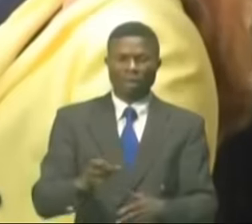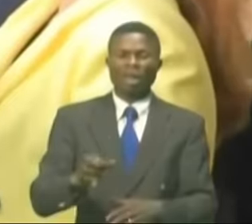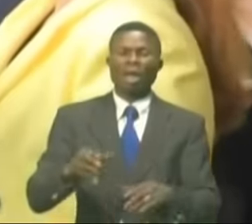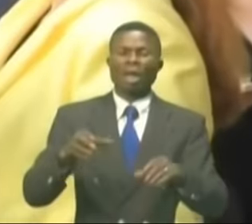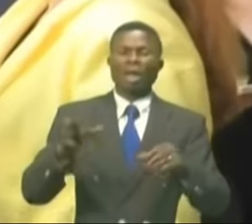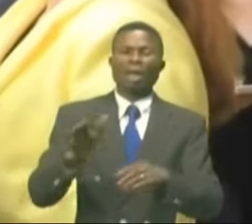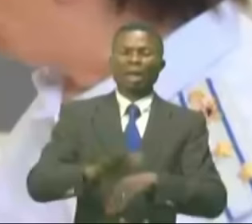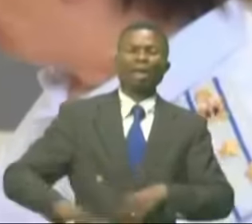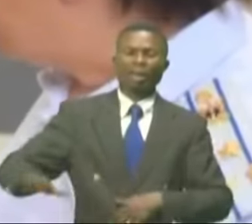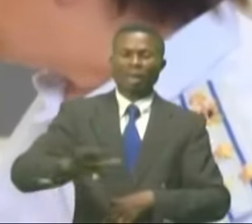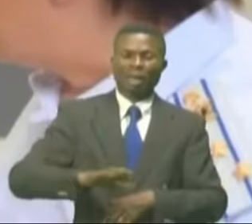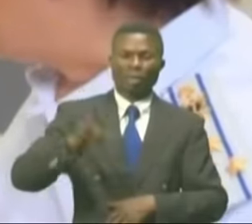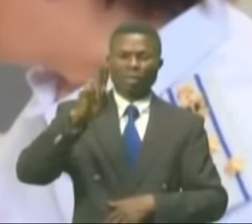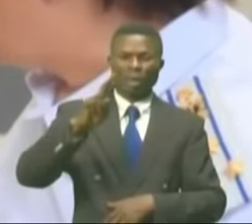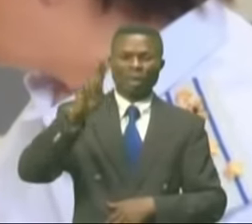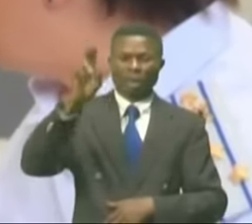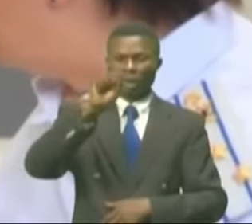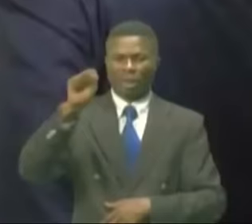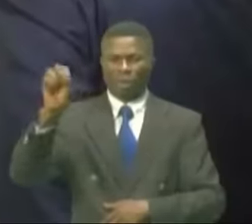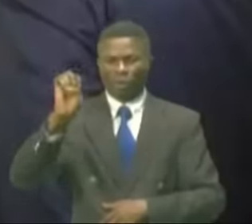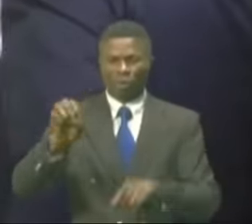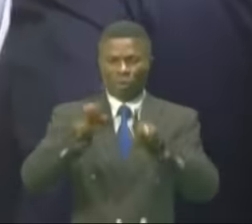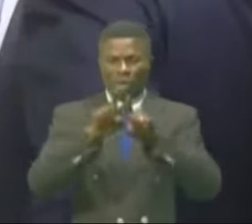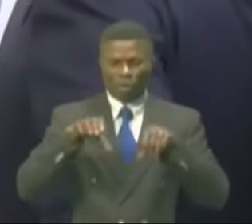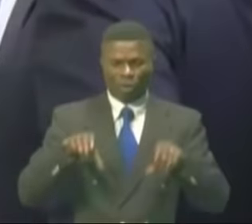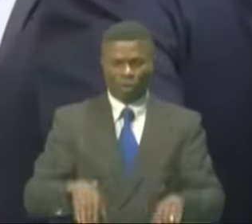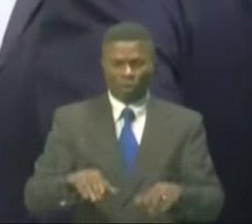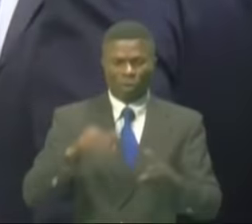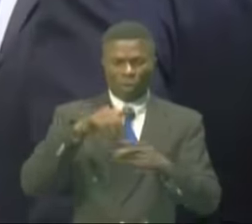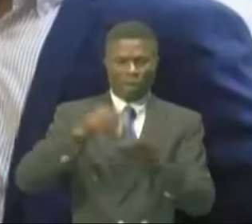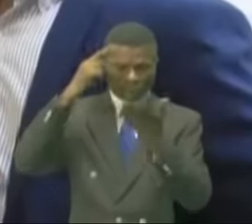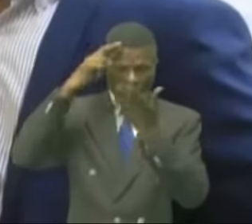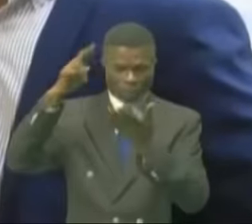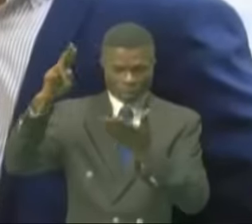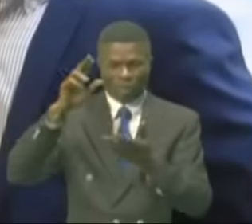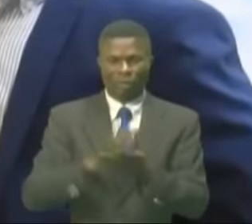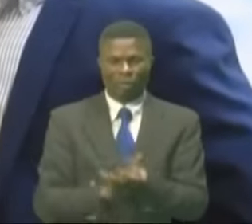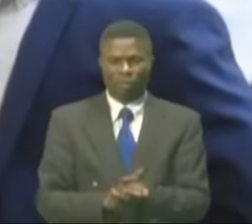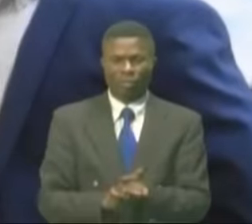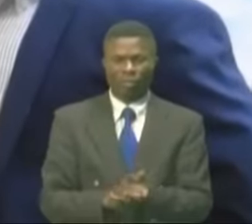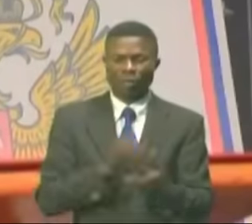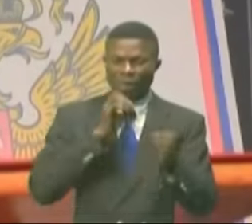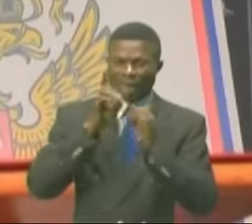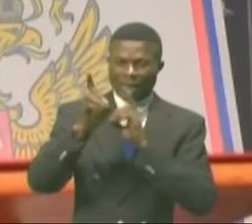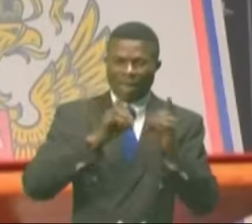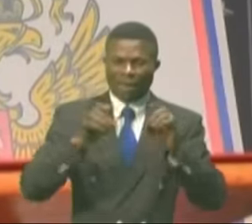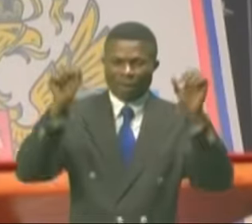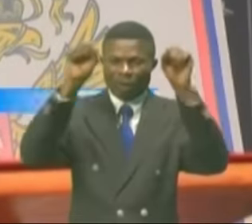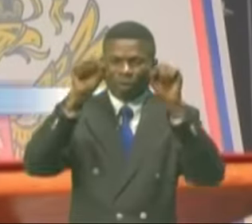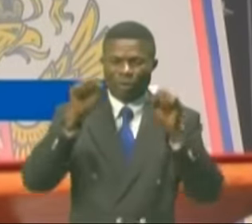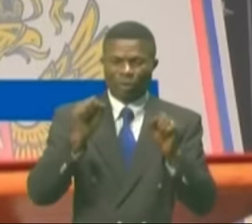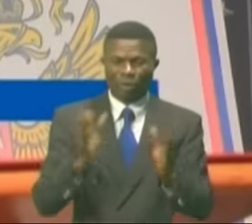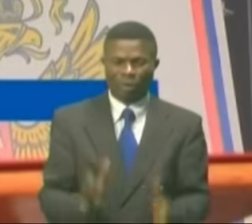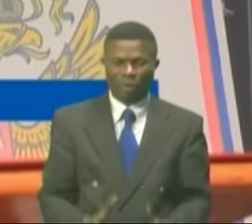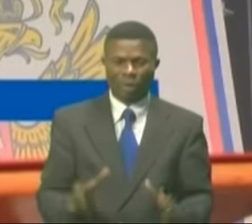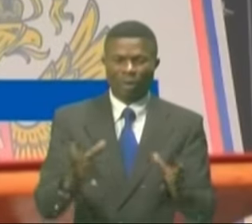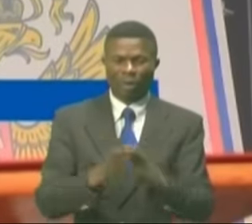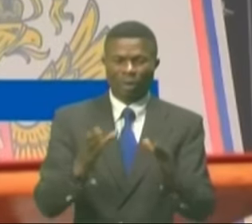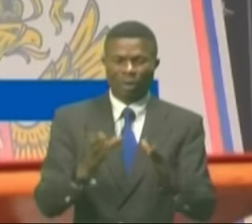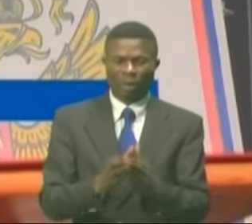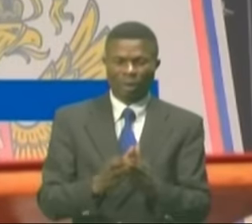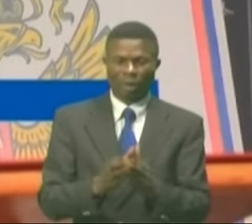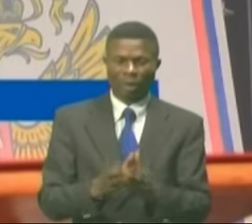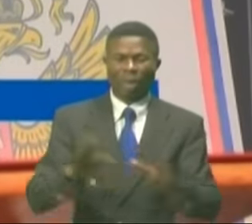russo-congolais interuniversitaires. Nous avons l'intention d'élargir le dialogue systématique avec la